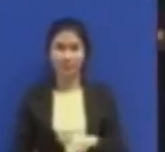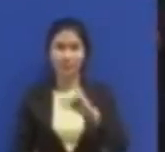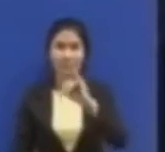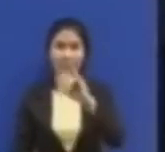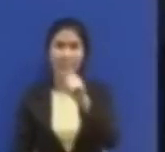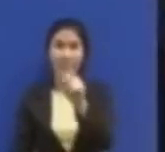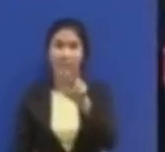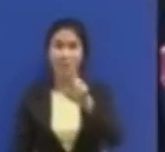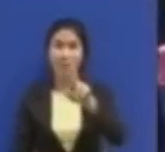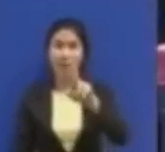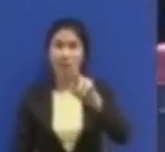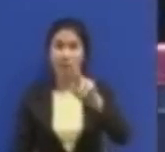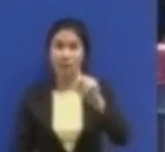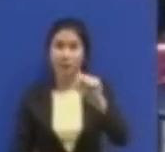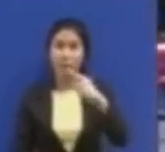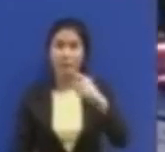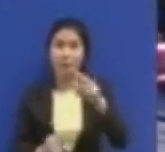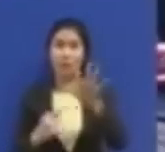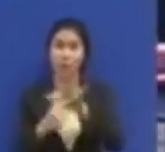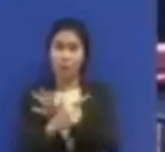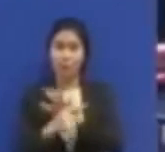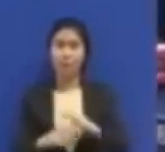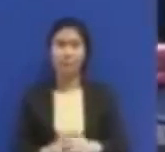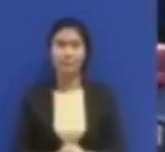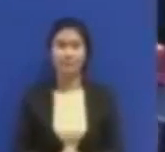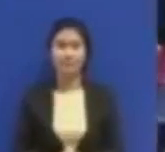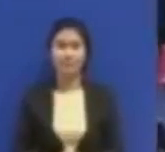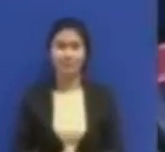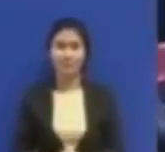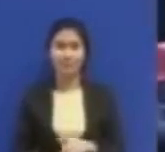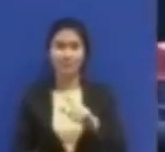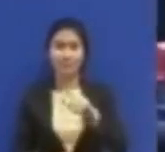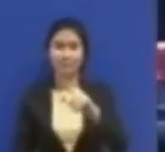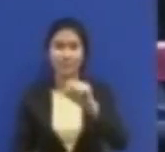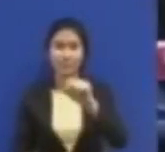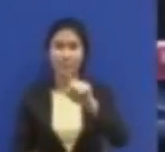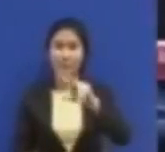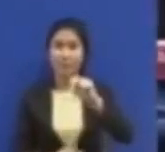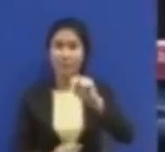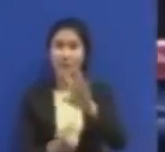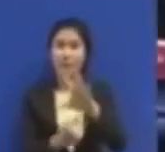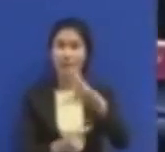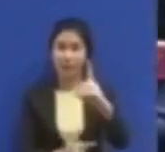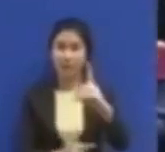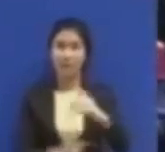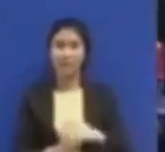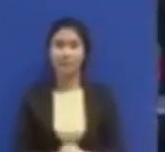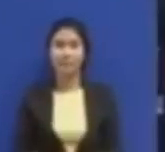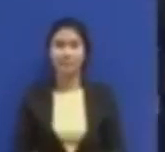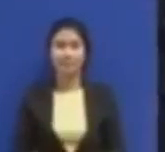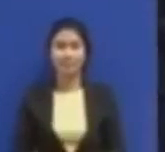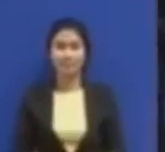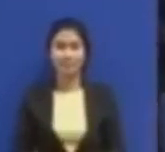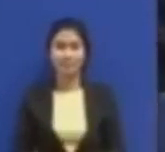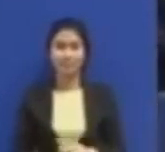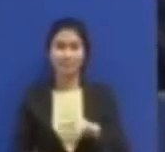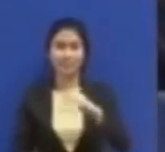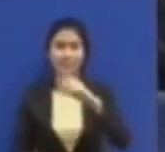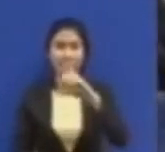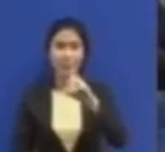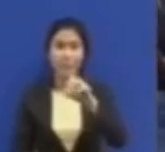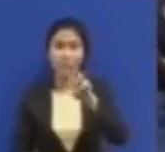คุดเวโช66นายถนัดมานะพันนิยม67นายทวินเปลี่ยน